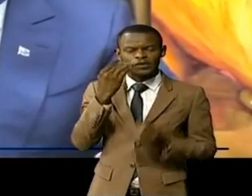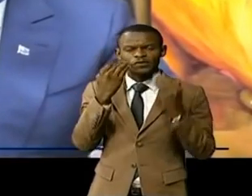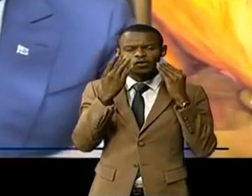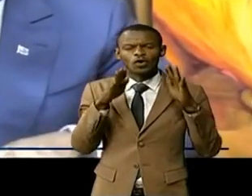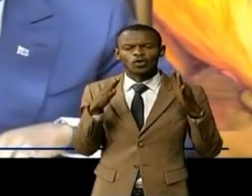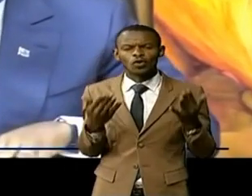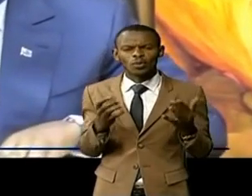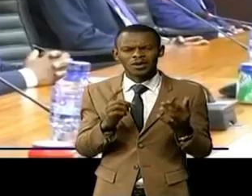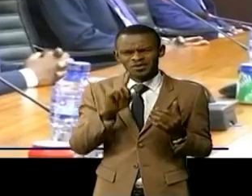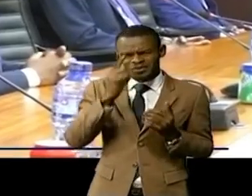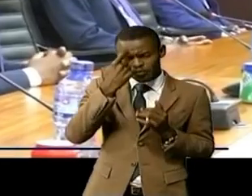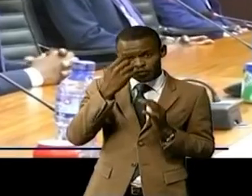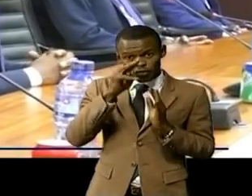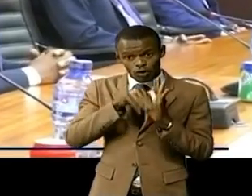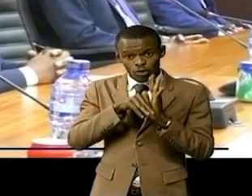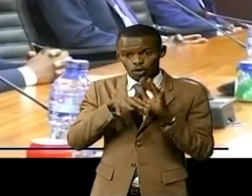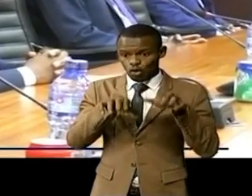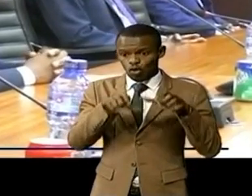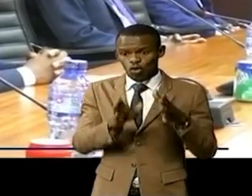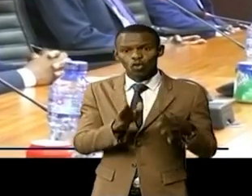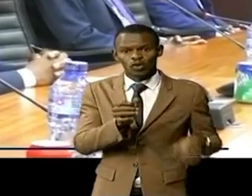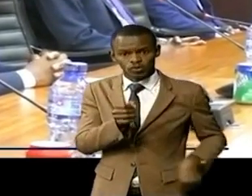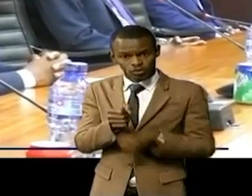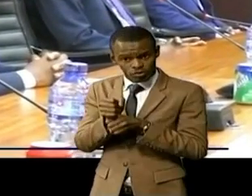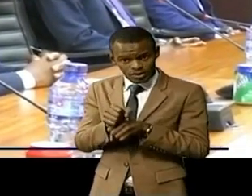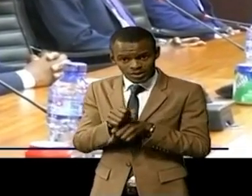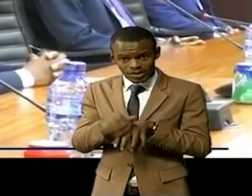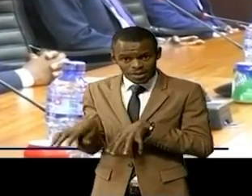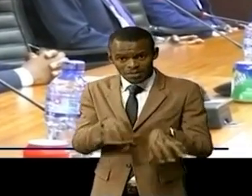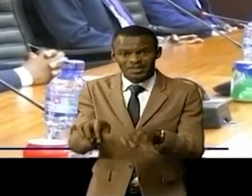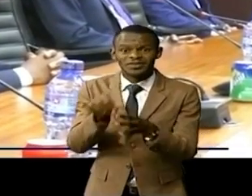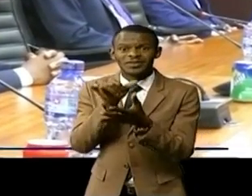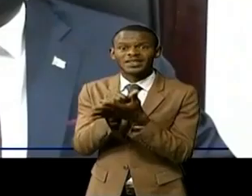de son gouvernement dans la mise en œuvre de cette transformation.